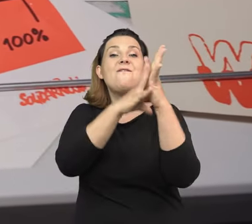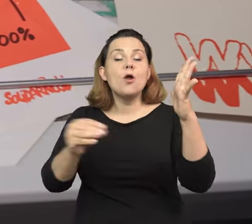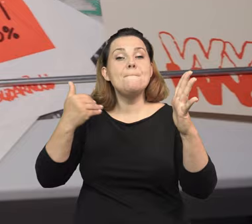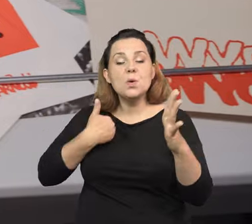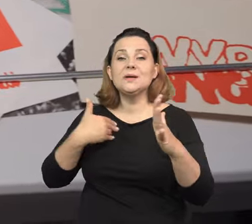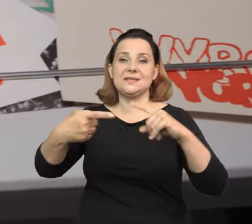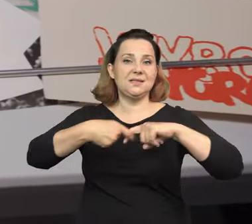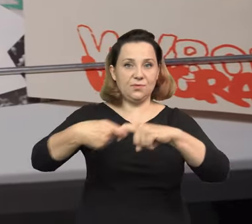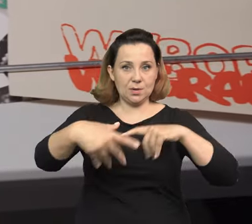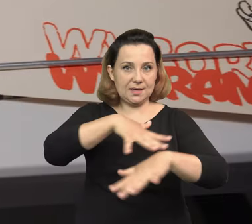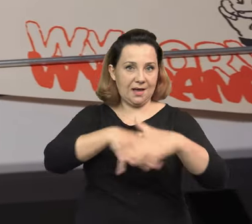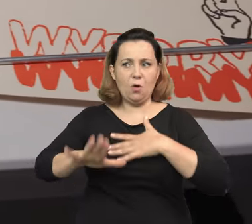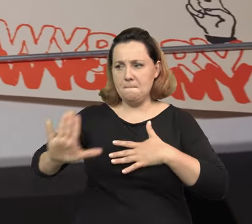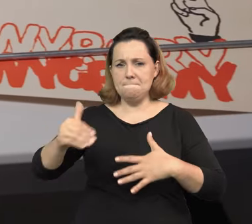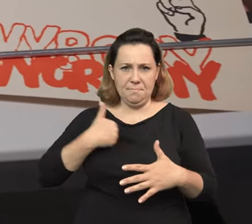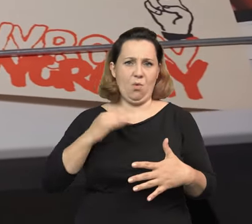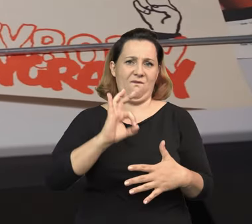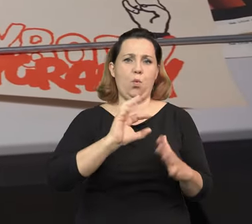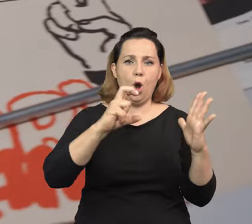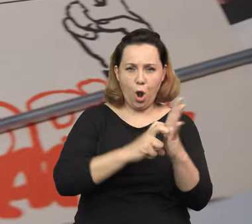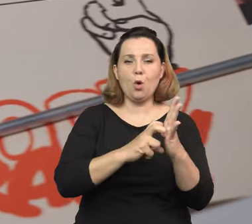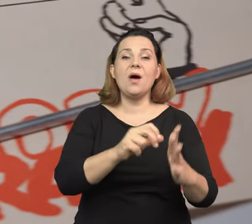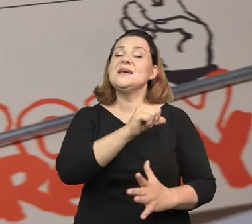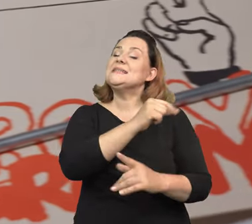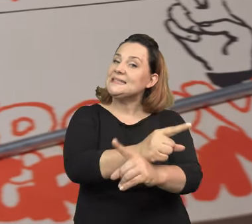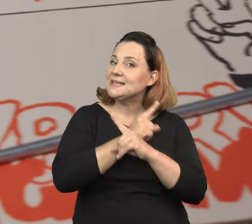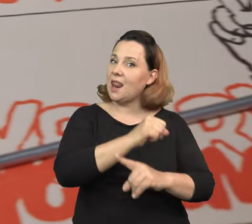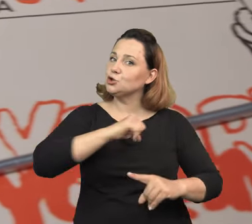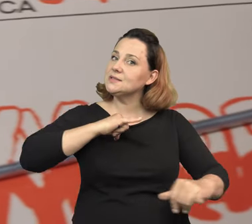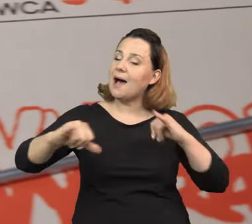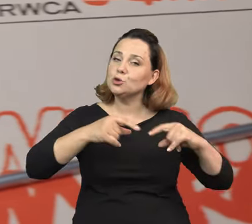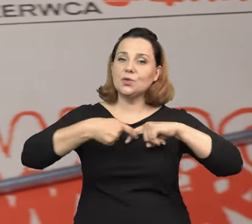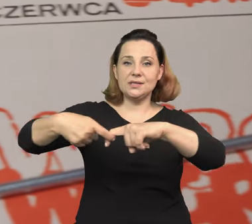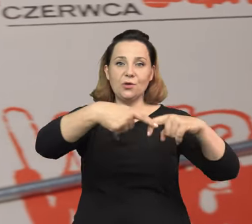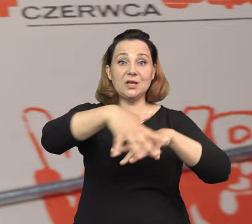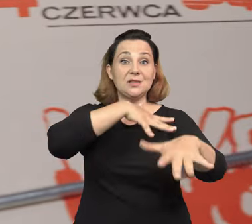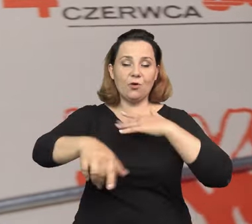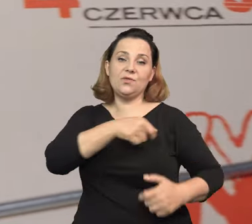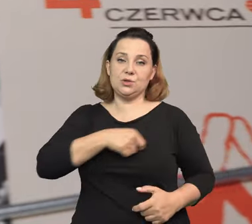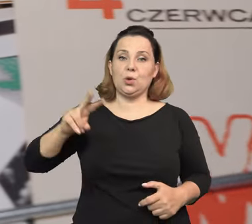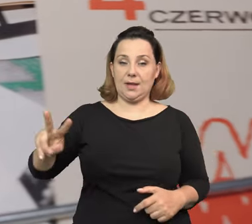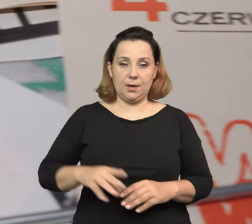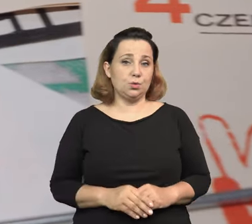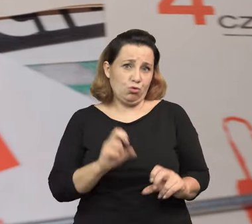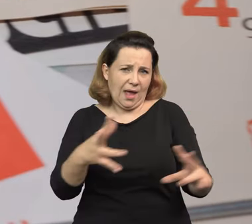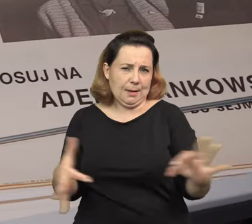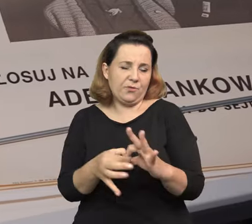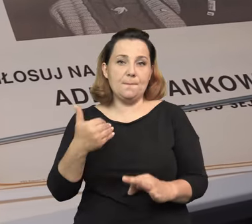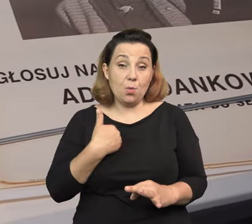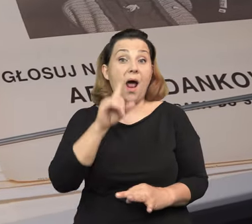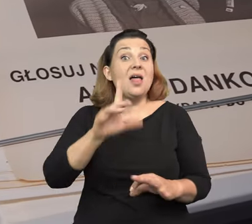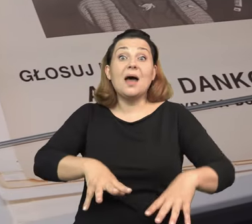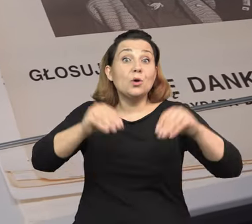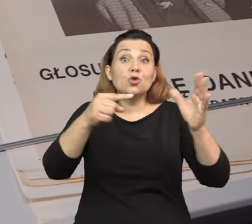logo, niezależny, samorządny związek zawodowy Solidarność. W tym sensie tak. Natomiast od samego początku Solidarność była